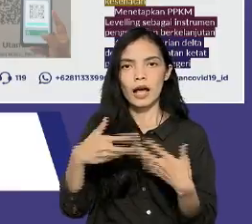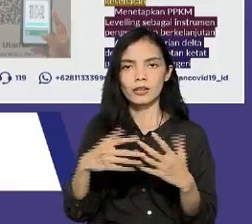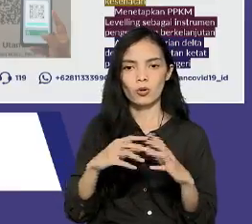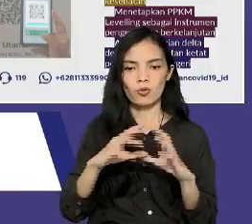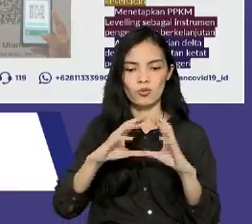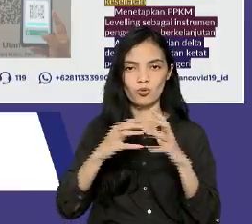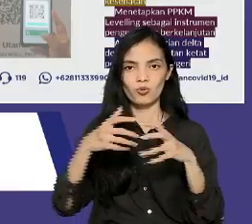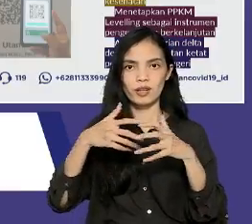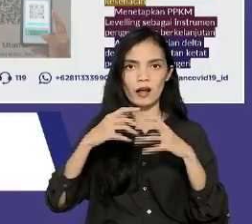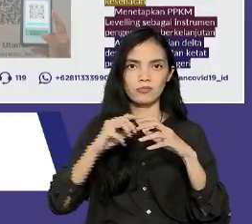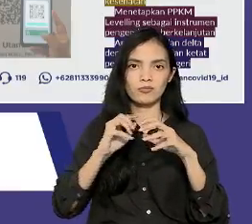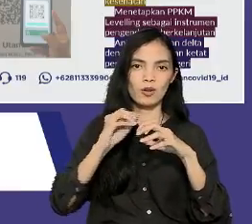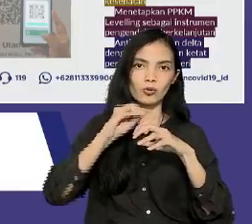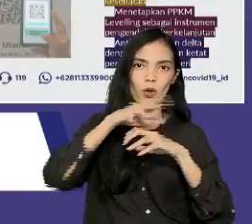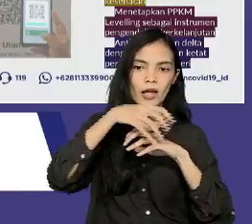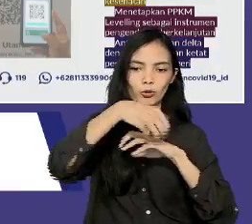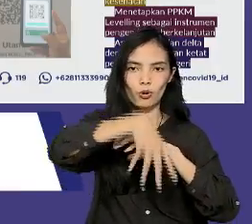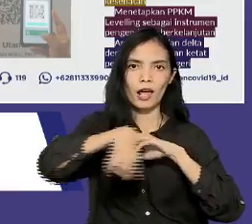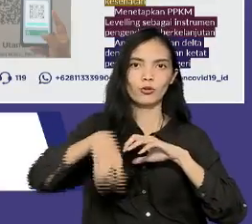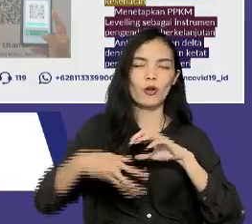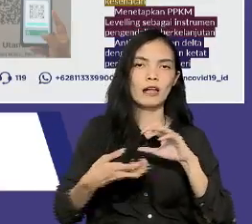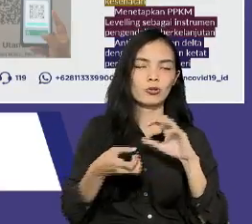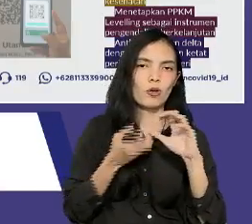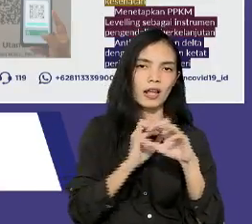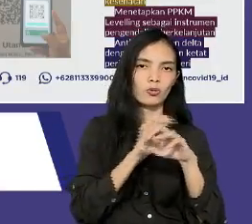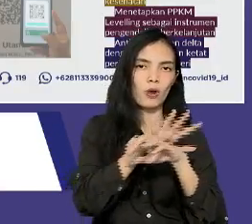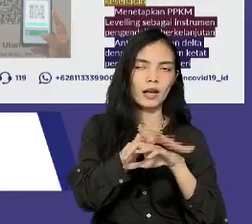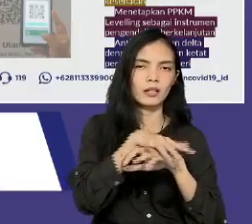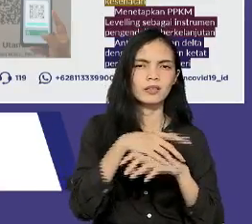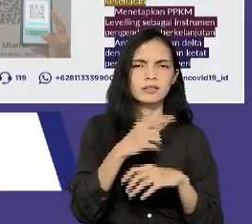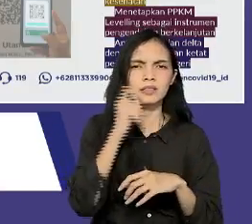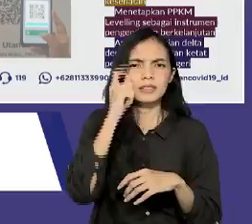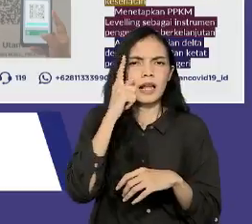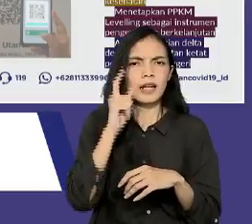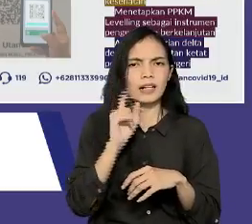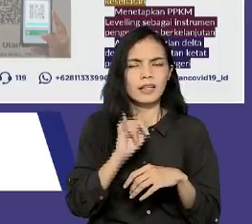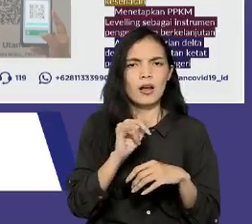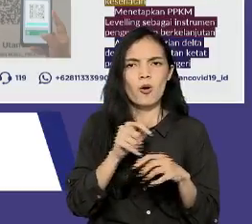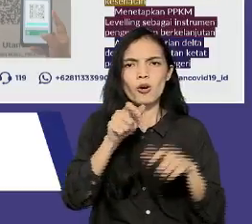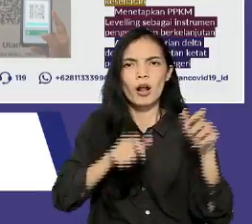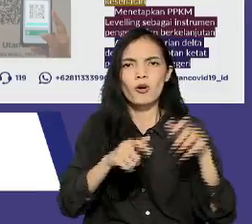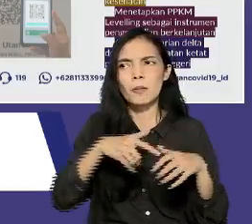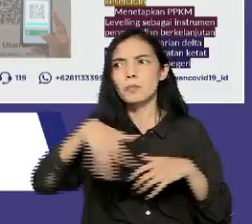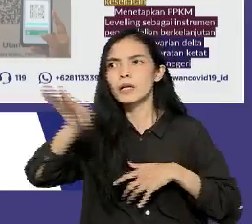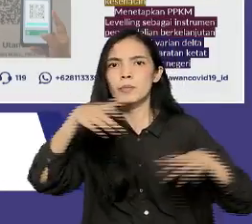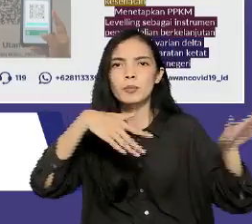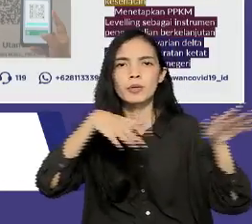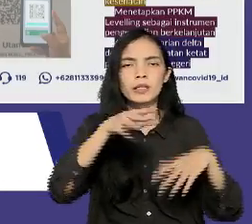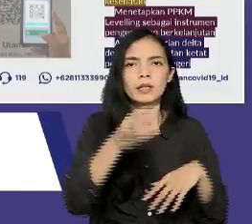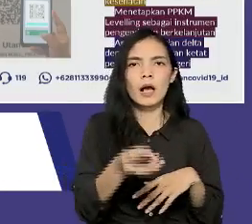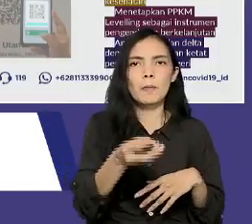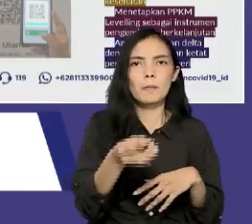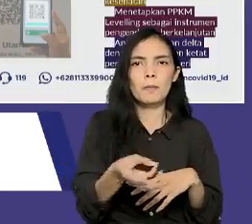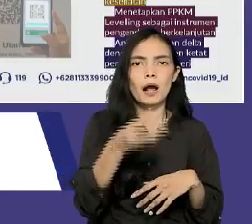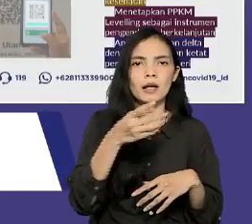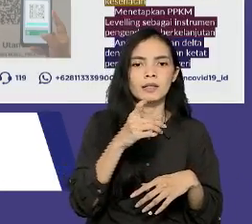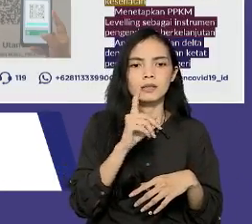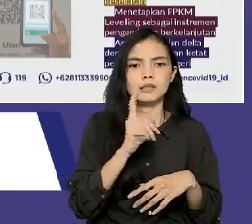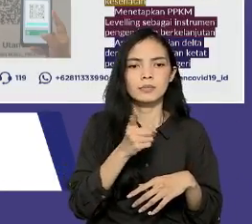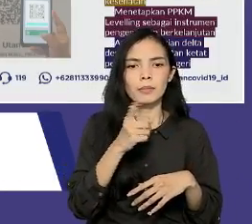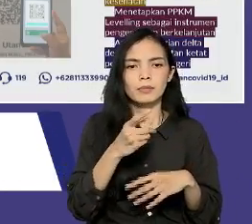negara. Kita amat menyadari bagaimana dinamisnya kebijakan mobilitas, di mana prinsipnya